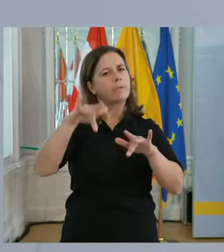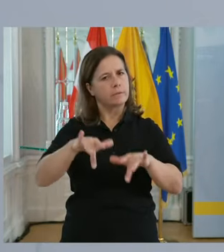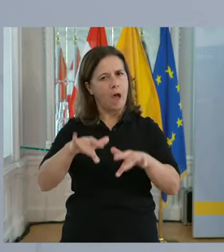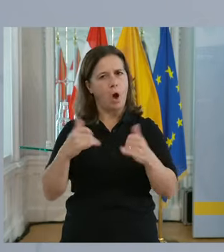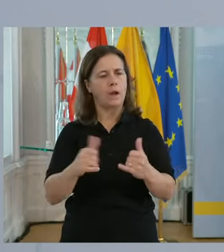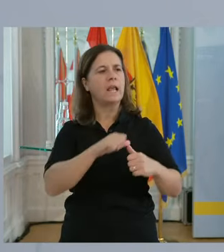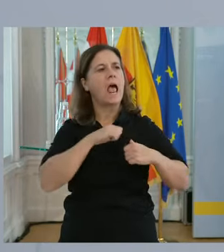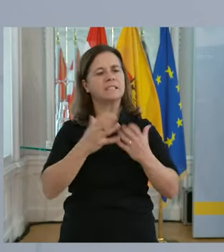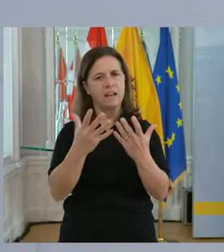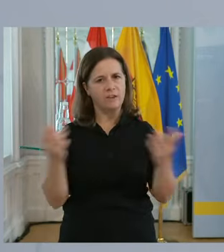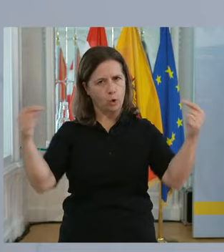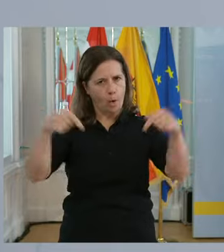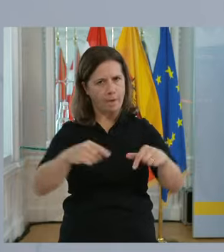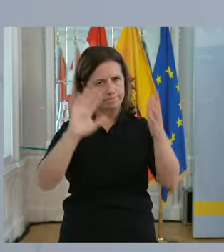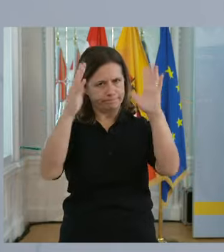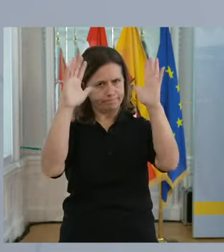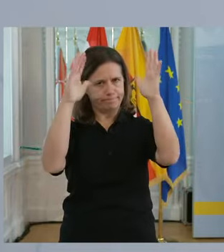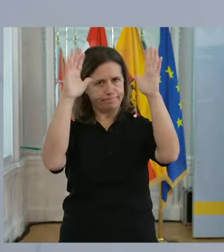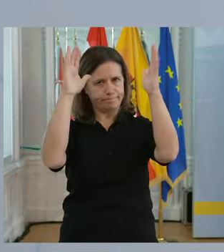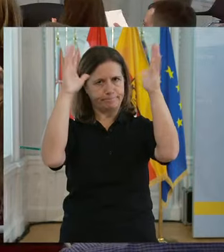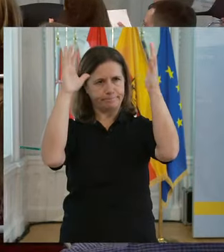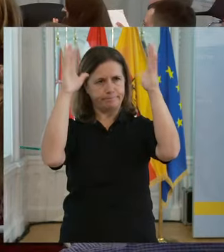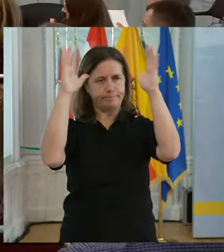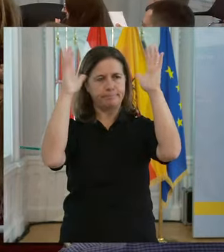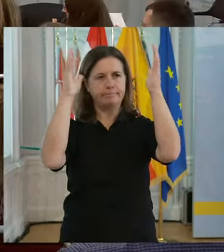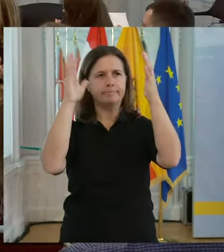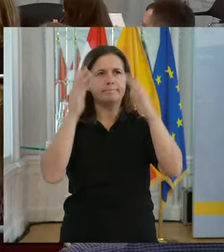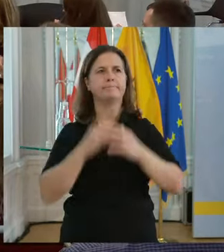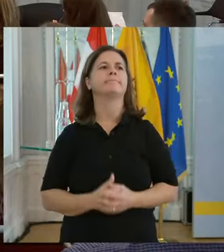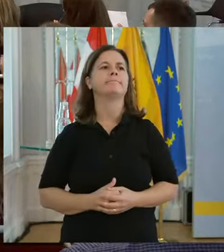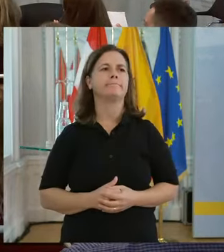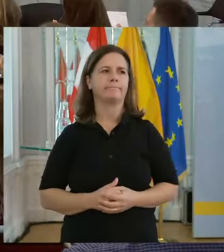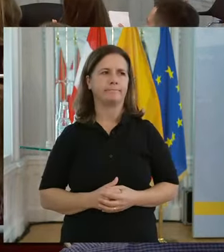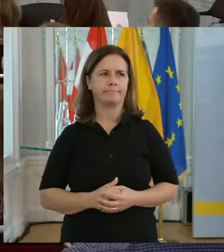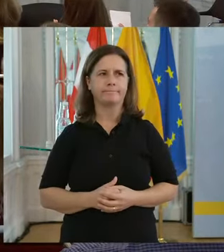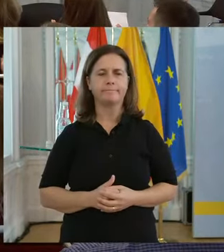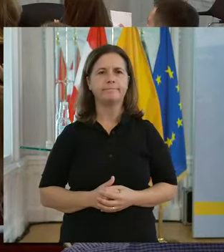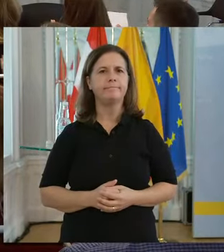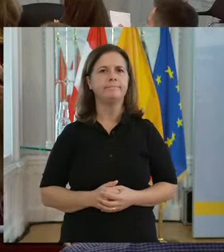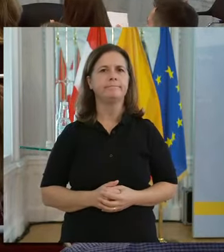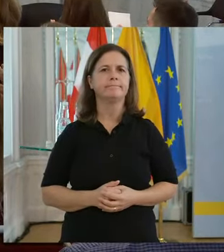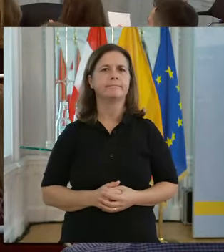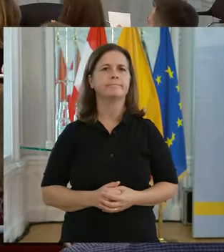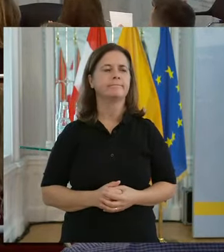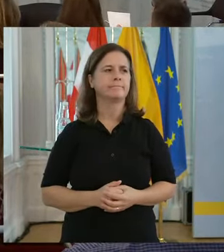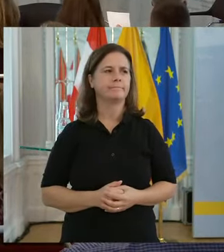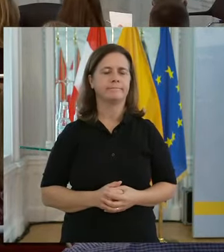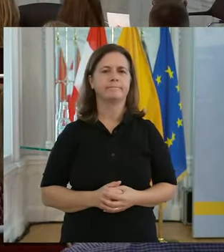willkommen.